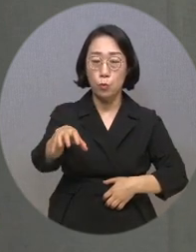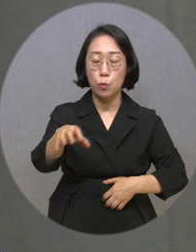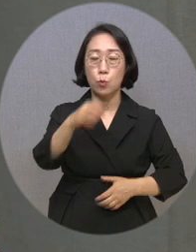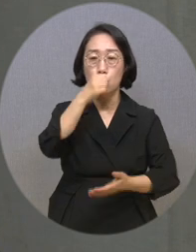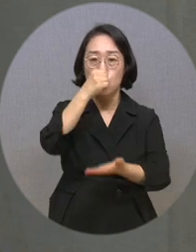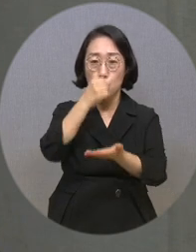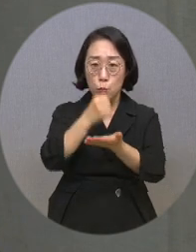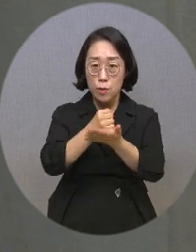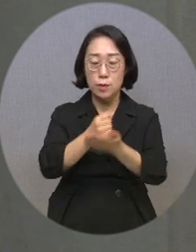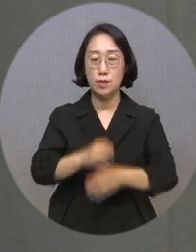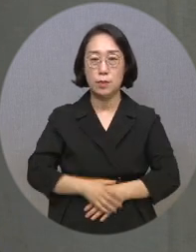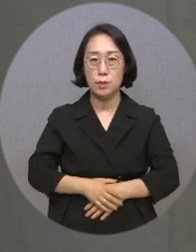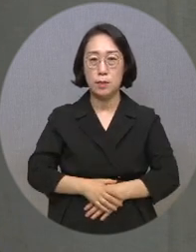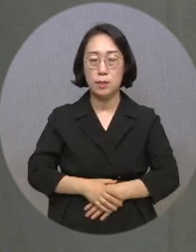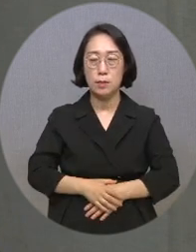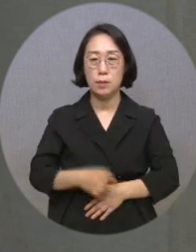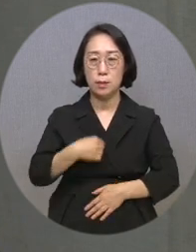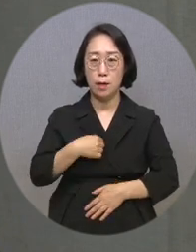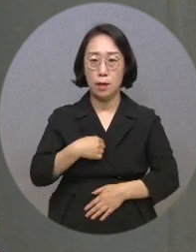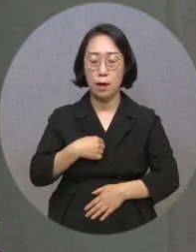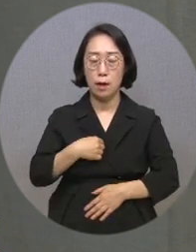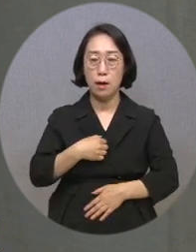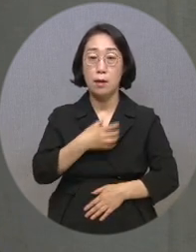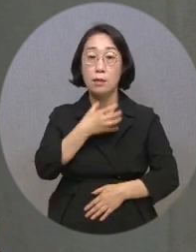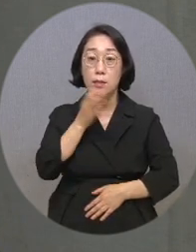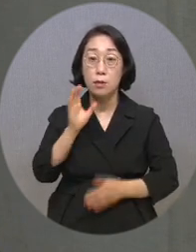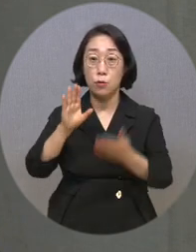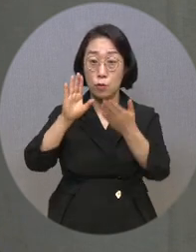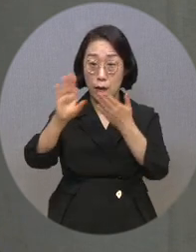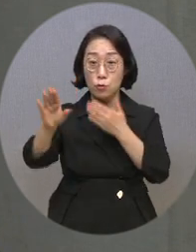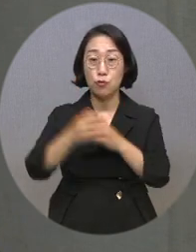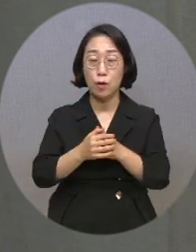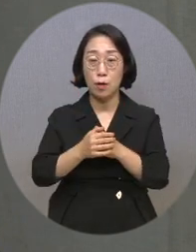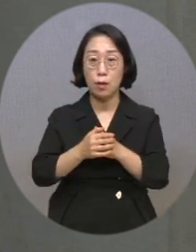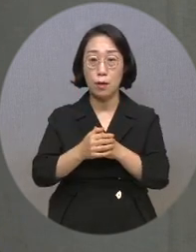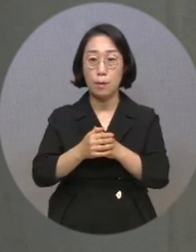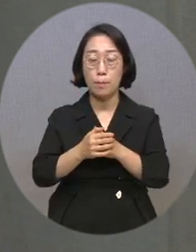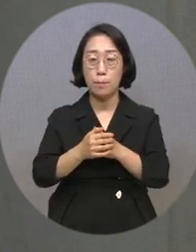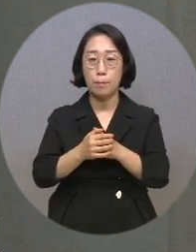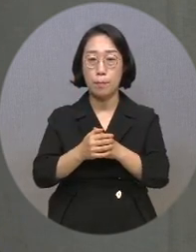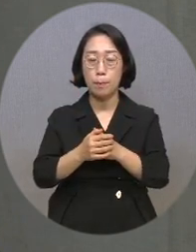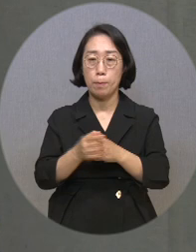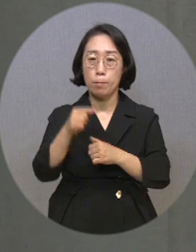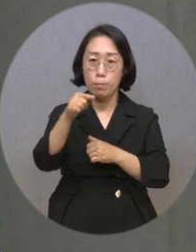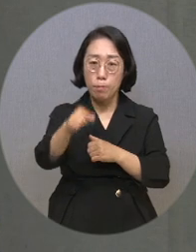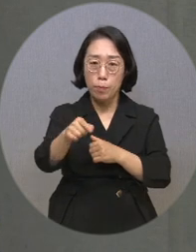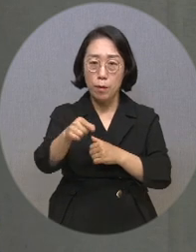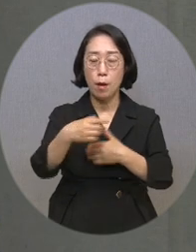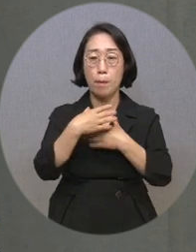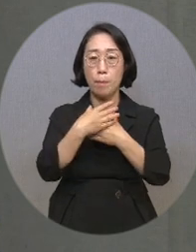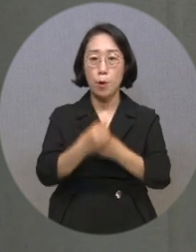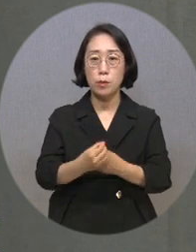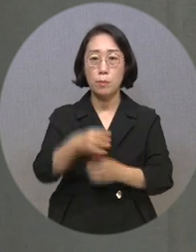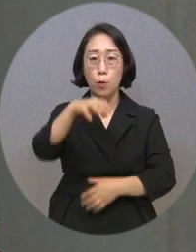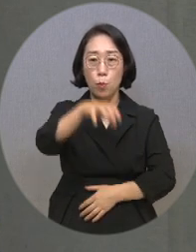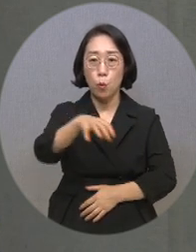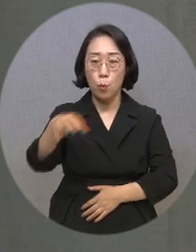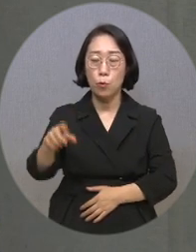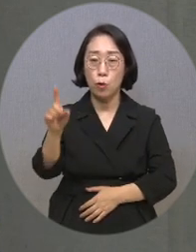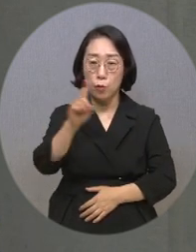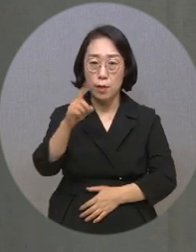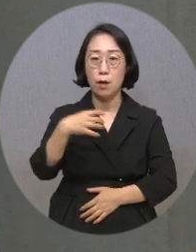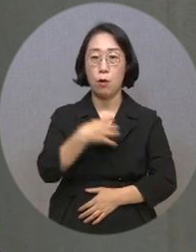노인 요양소에 가야 내가 노후에 좀 편하게 지낼 수 있을까, 이런 걱정도